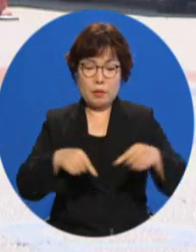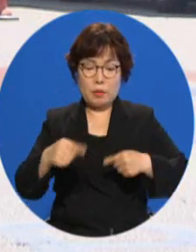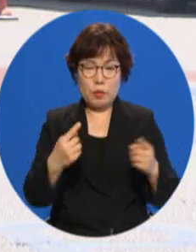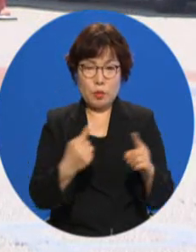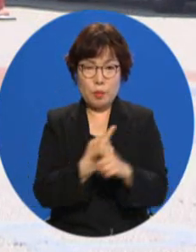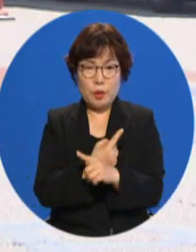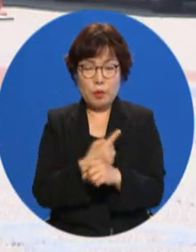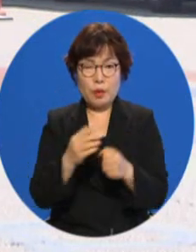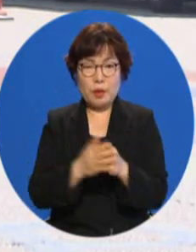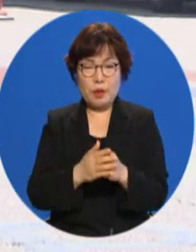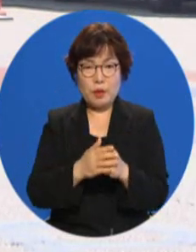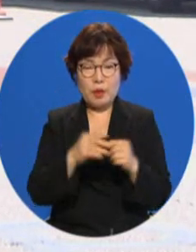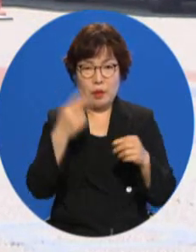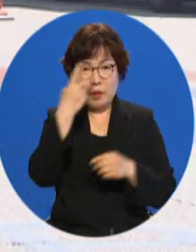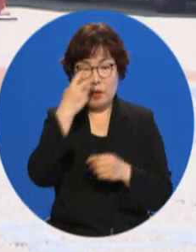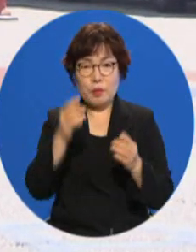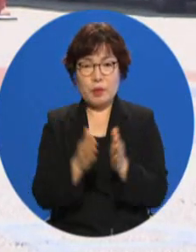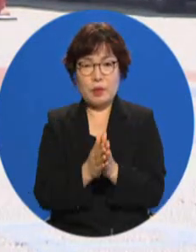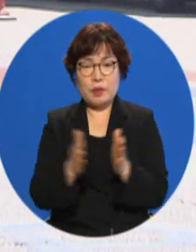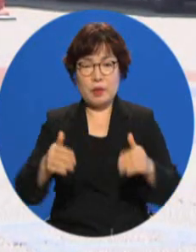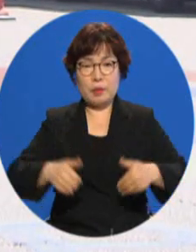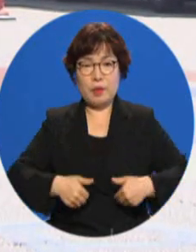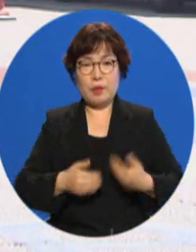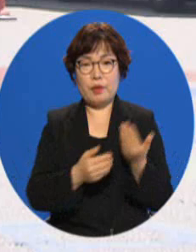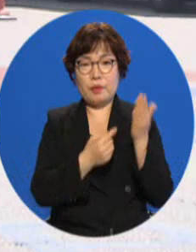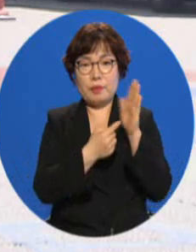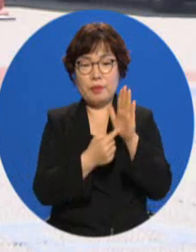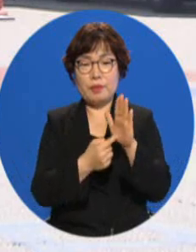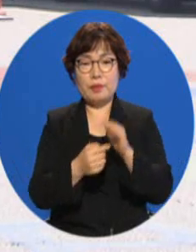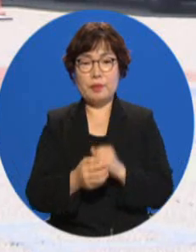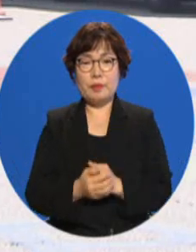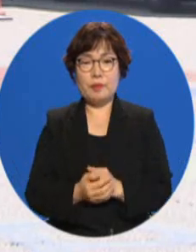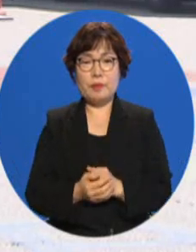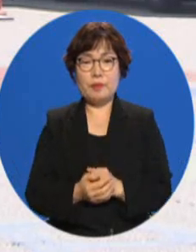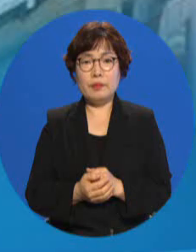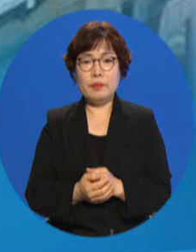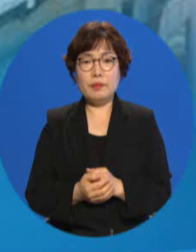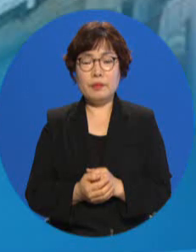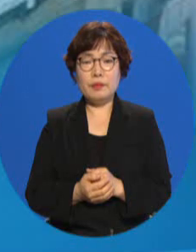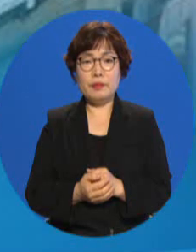다지기 위한 점검이 필요해 보입니다. MBC 뉴스 박광수입니다.